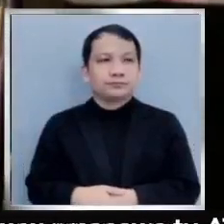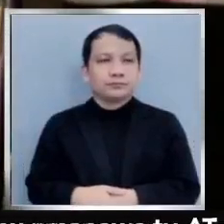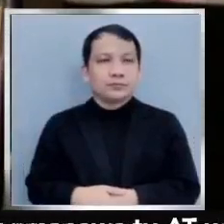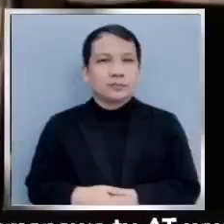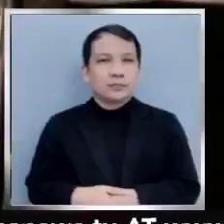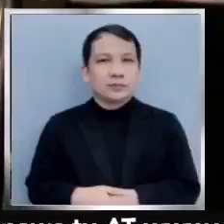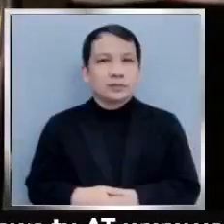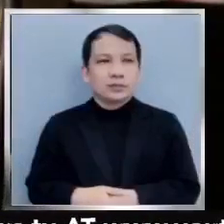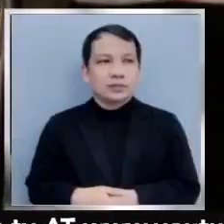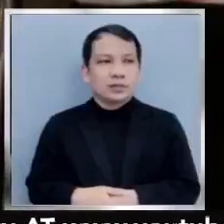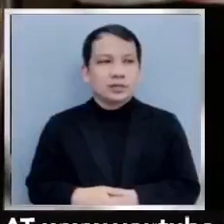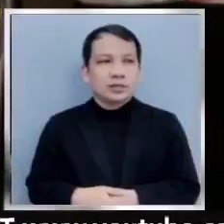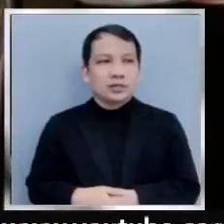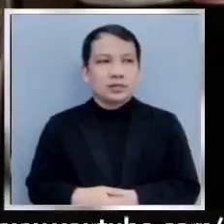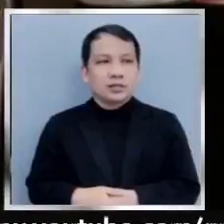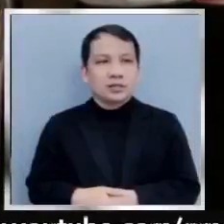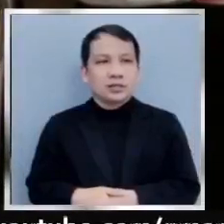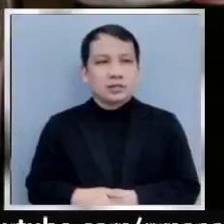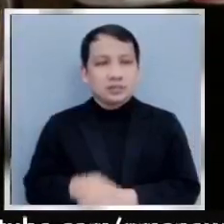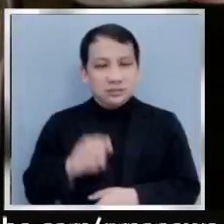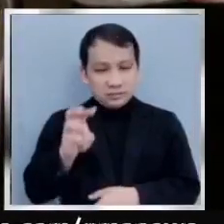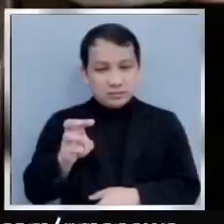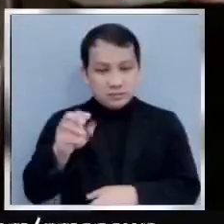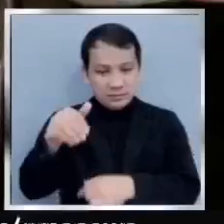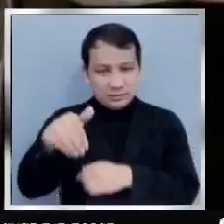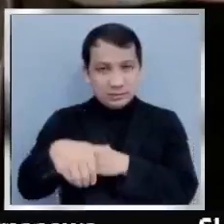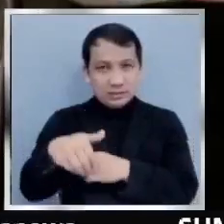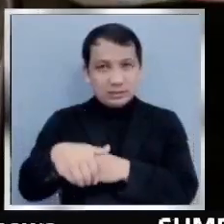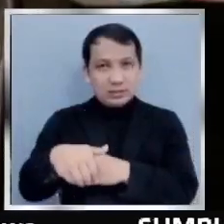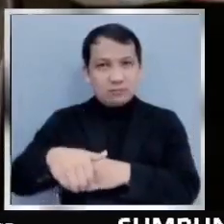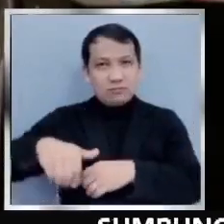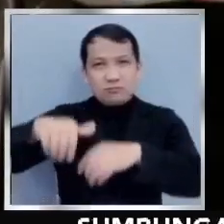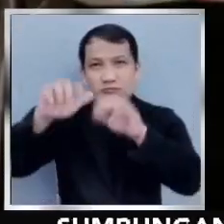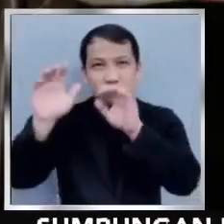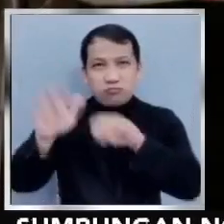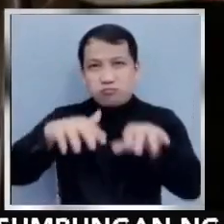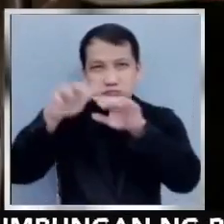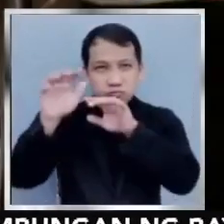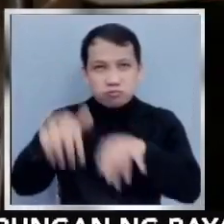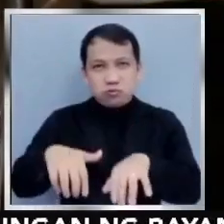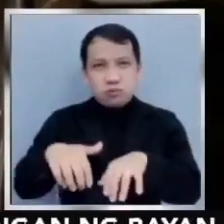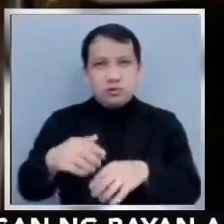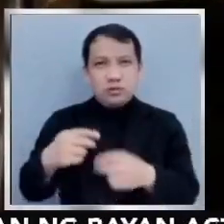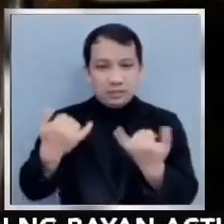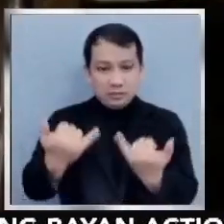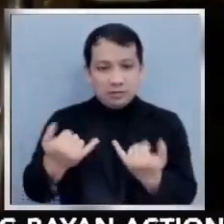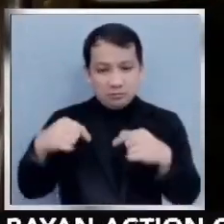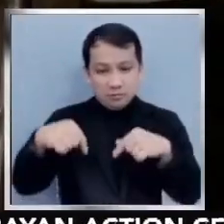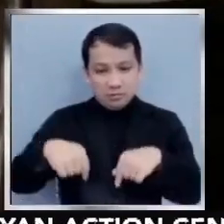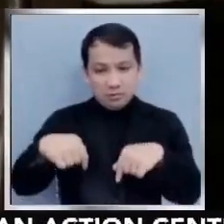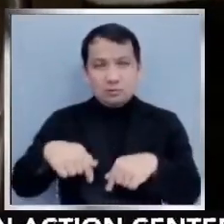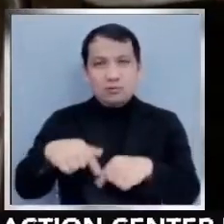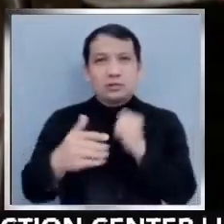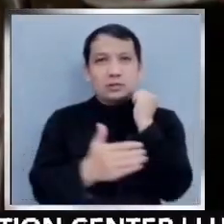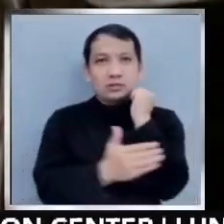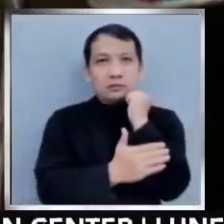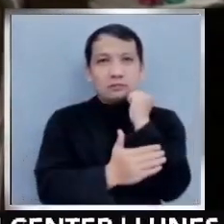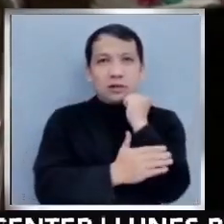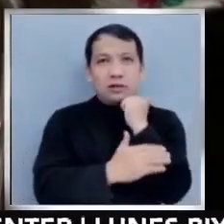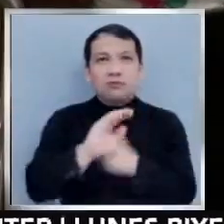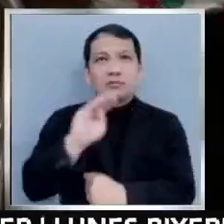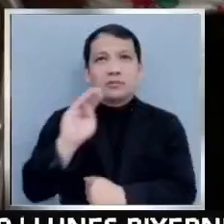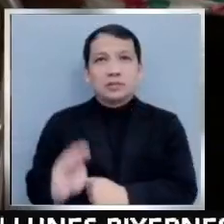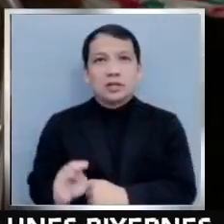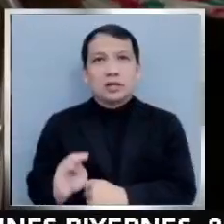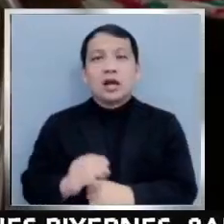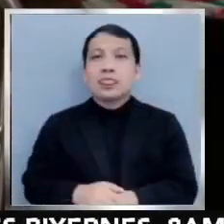Yes, Emil. Nako, alas 6 ng gabi, bumuhos ang malakas na ulan dito sa aking kinaroroonan sa Sampaloc, Maynila. Pero ngayon pong